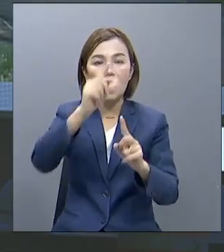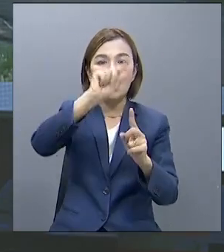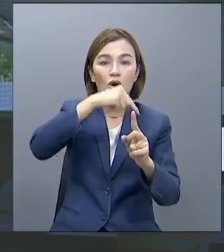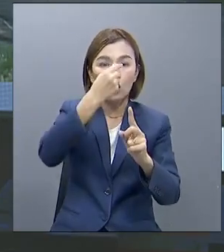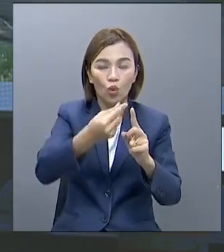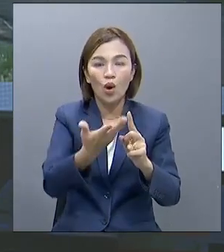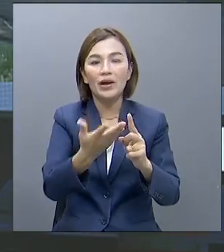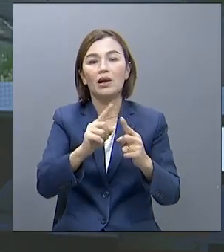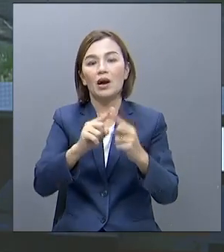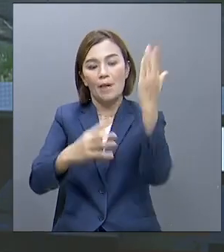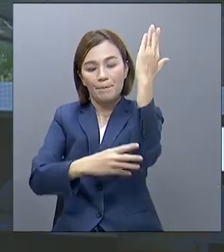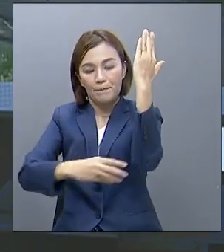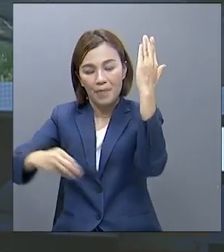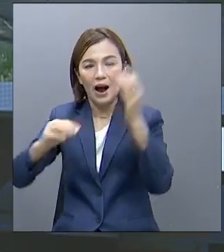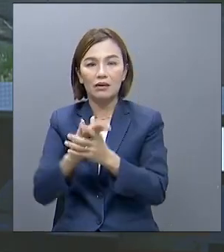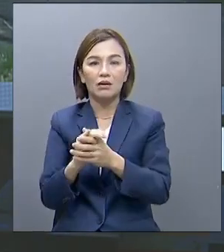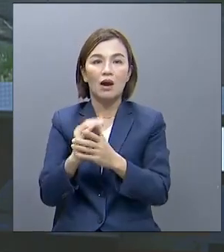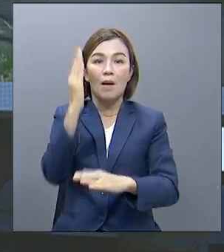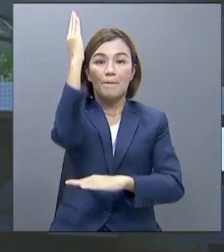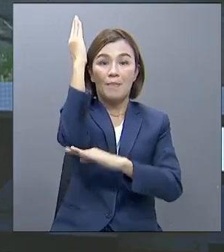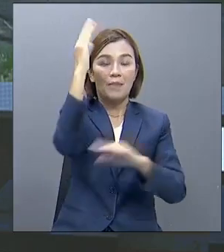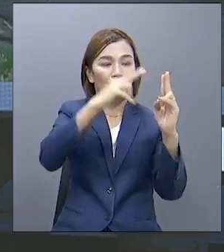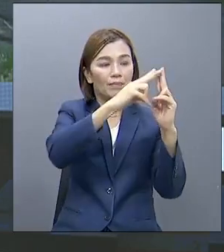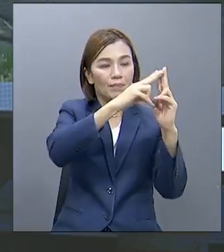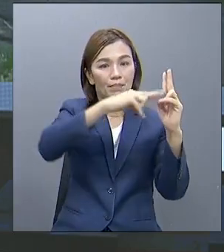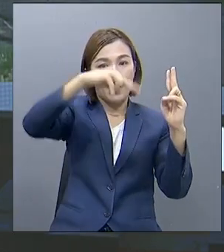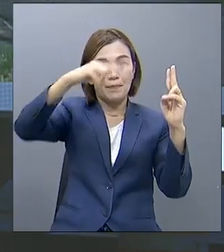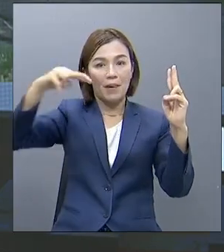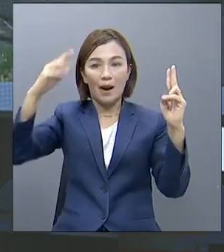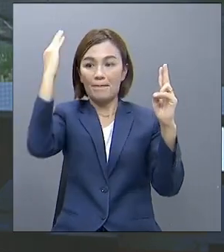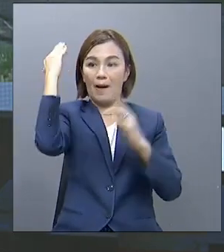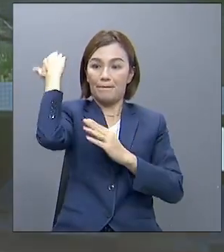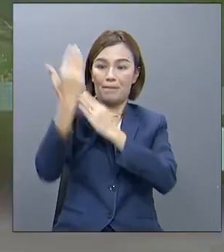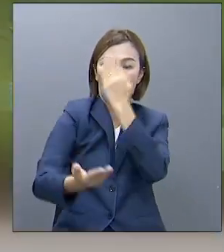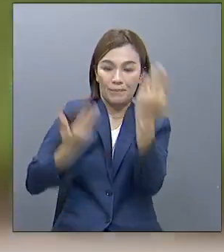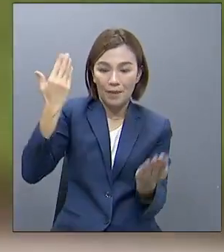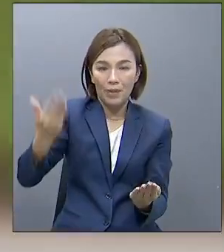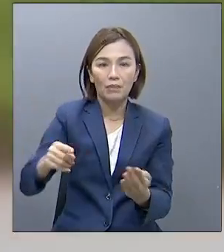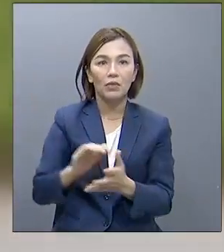ยคือโค่นเสาไฟฟ้าทำให้ชาวบ้านเขาหวาดกลัวเหลือเกินค่ะ